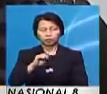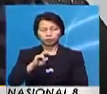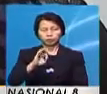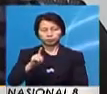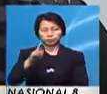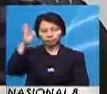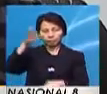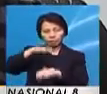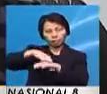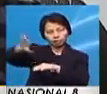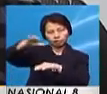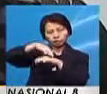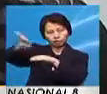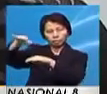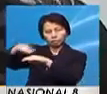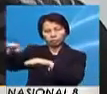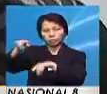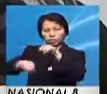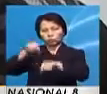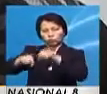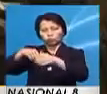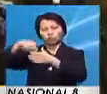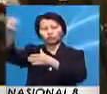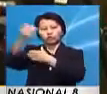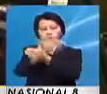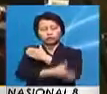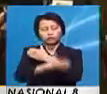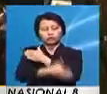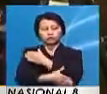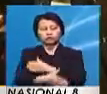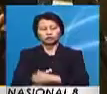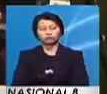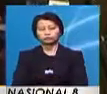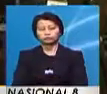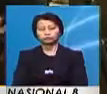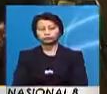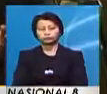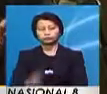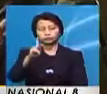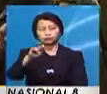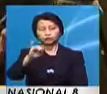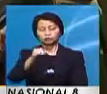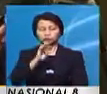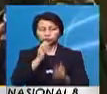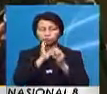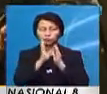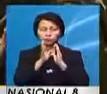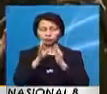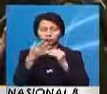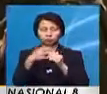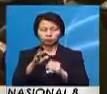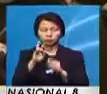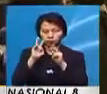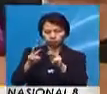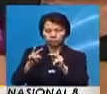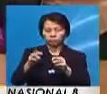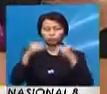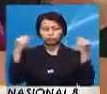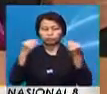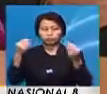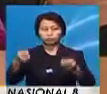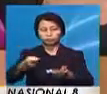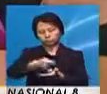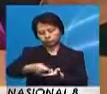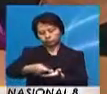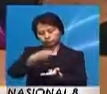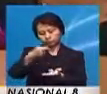dia, mereka untuk lumba di luar negara. Khairi berkata demikian pada sidang media selepas menyaksikan majlis